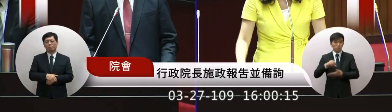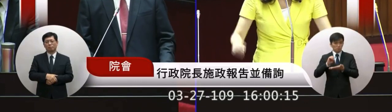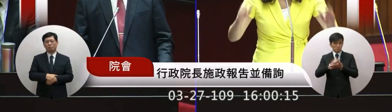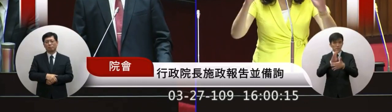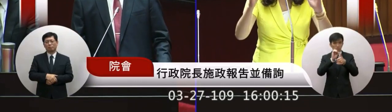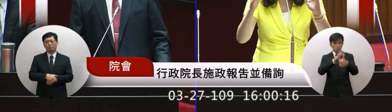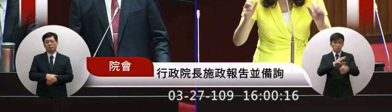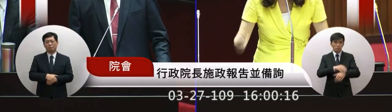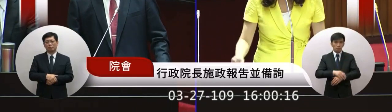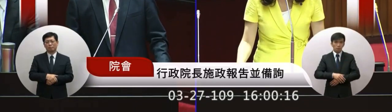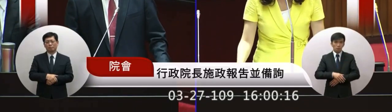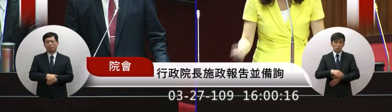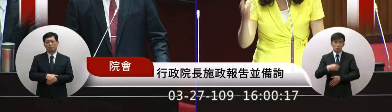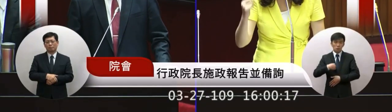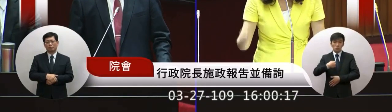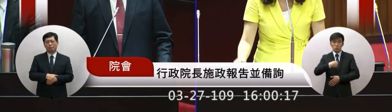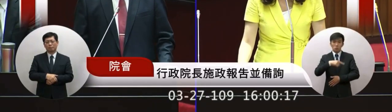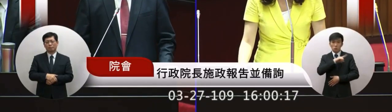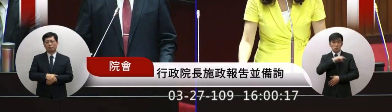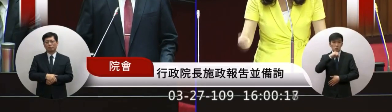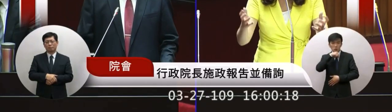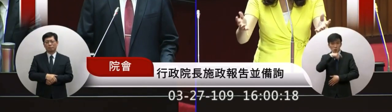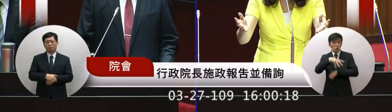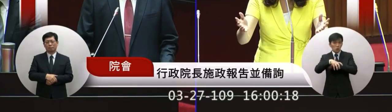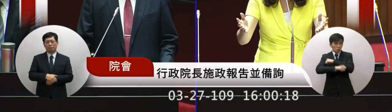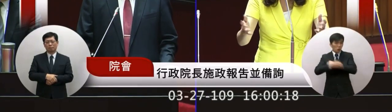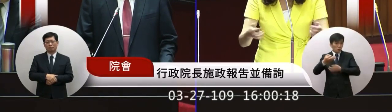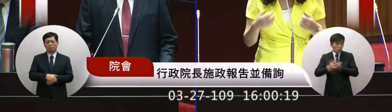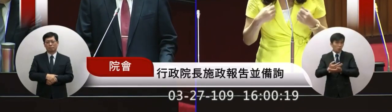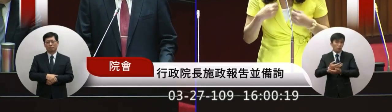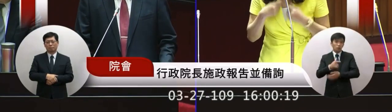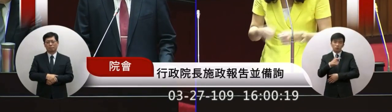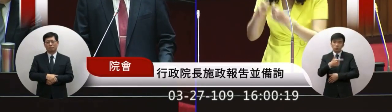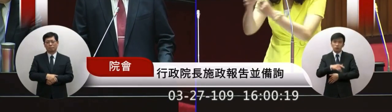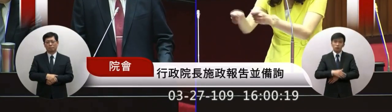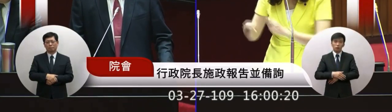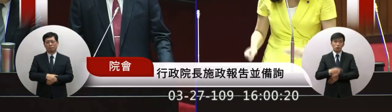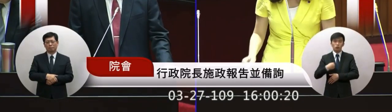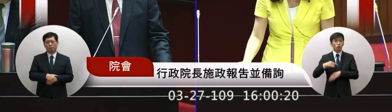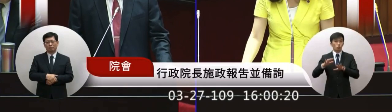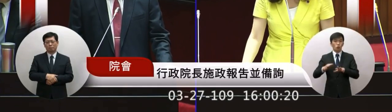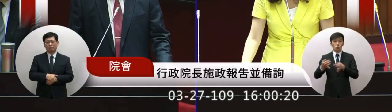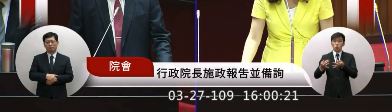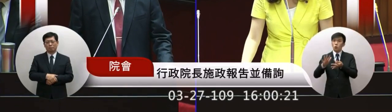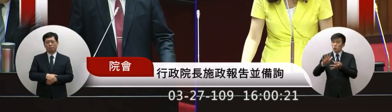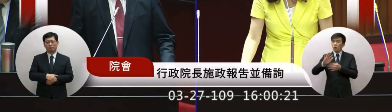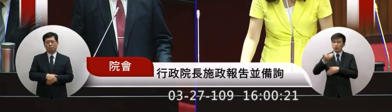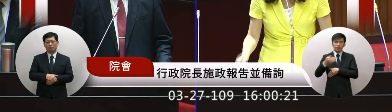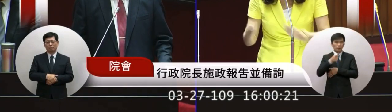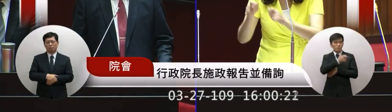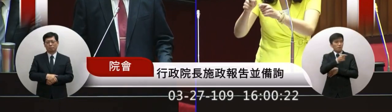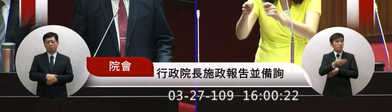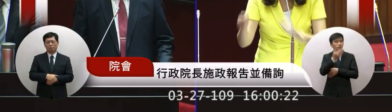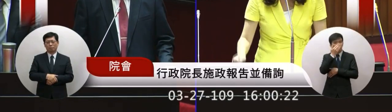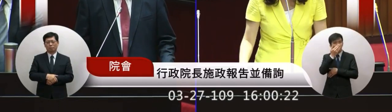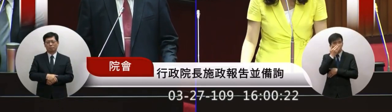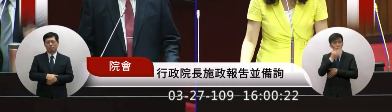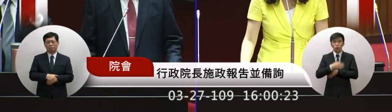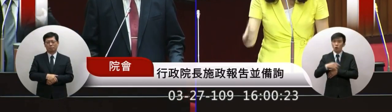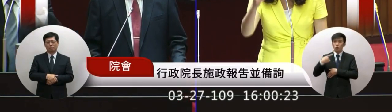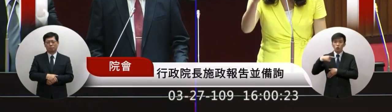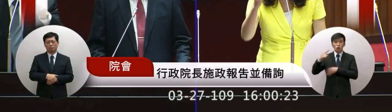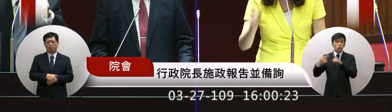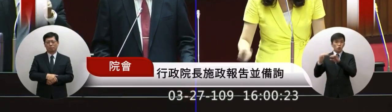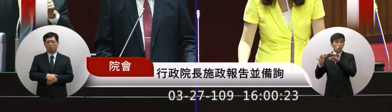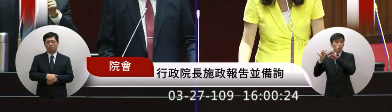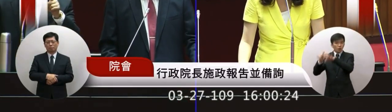就是讲。不是我们的体质不好，我偷偷讲过啊，要哪带动？我即卖是有钱，我嘛唔敢出去消费啊，我嘛唔敢去聚会